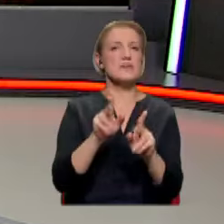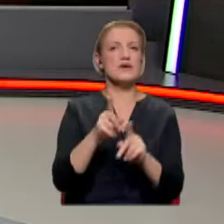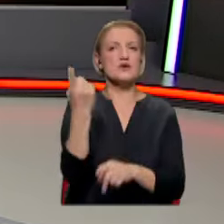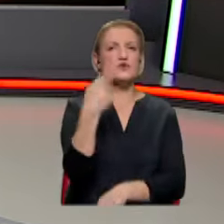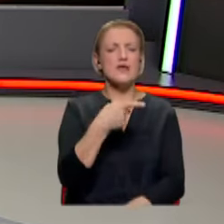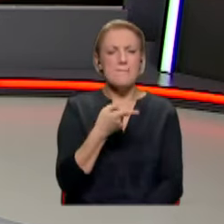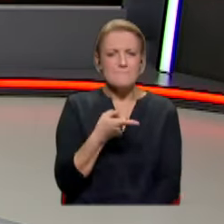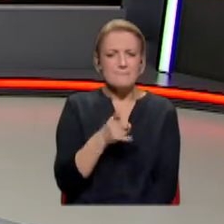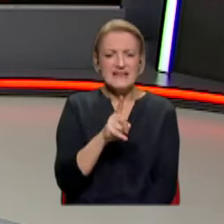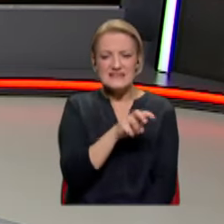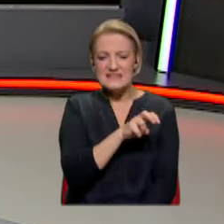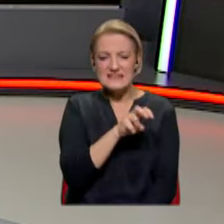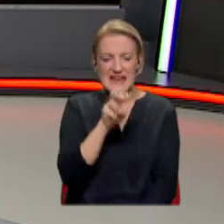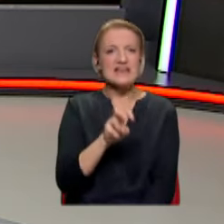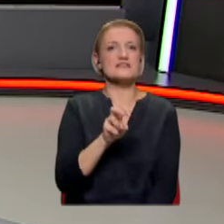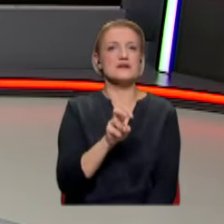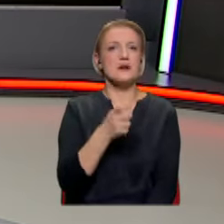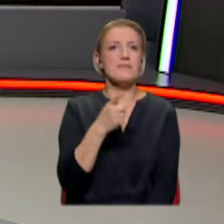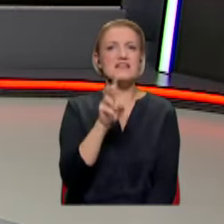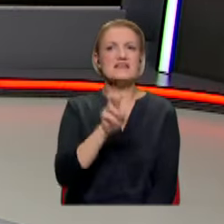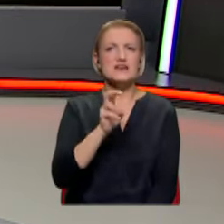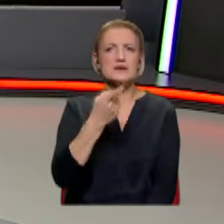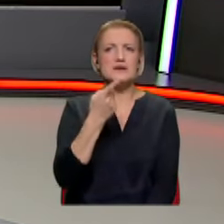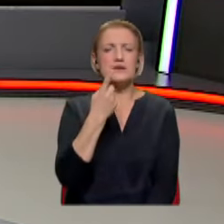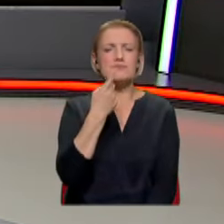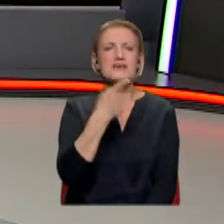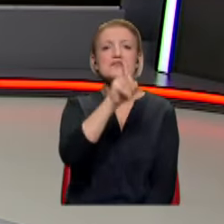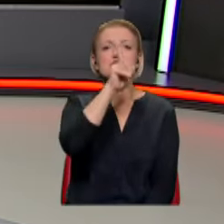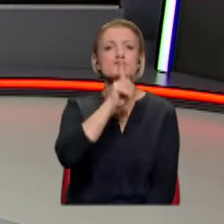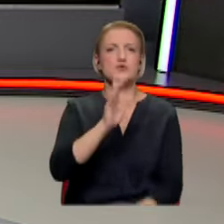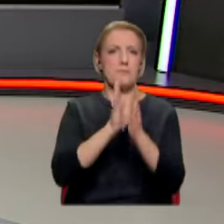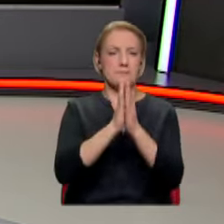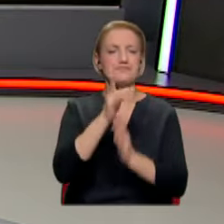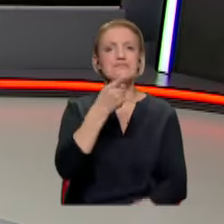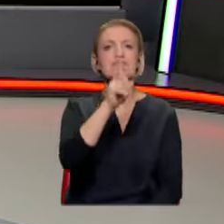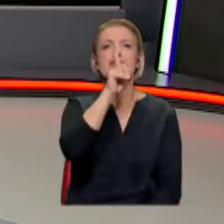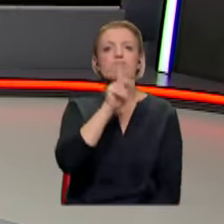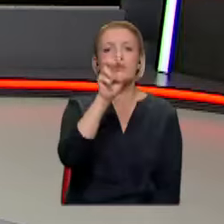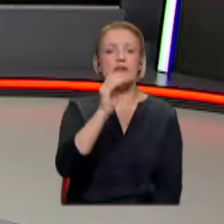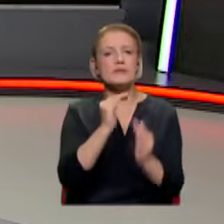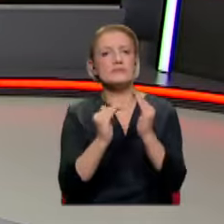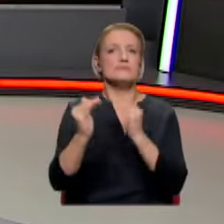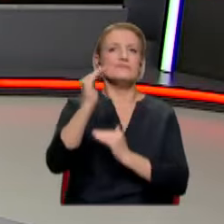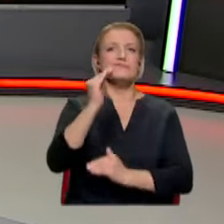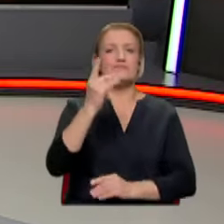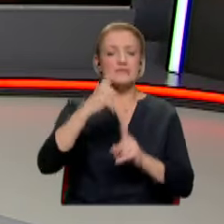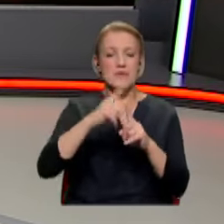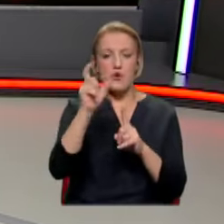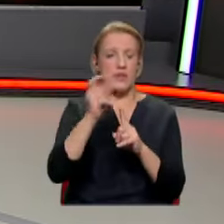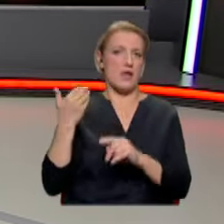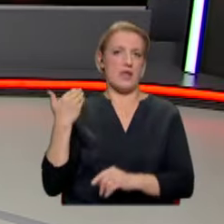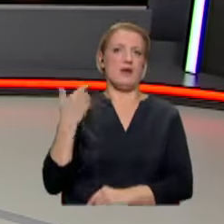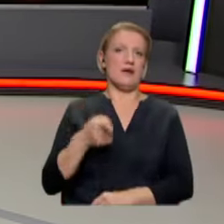% 100008 % 11108 özür dilerim artış geçen